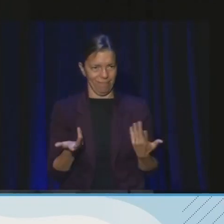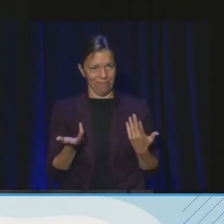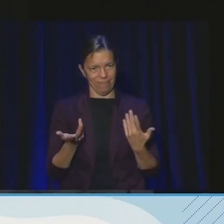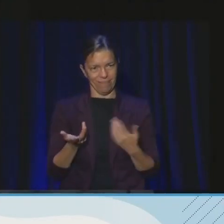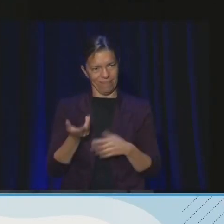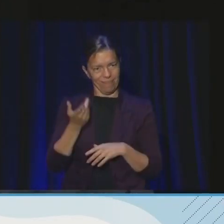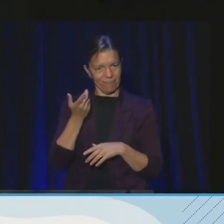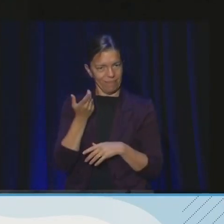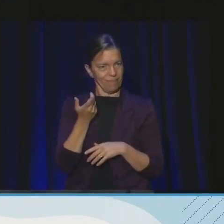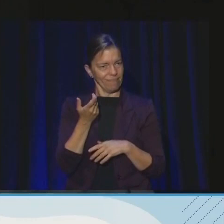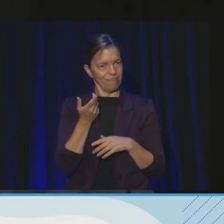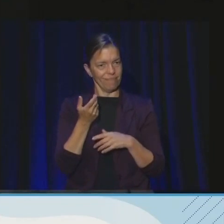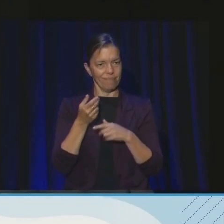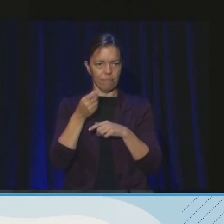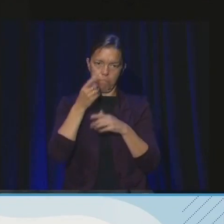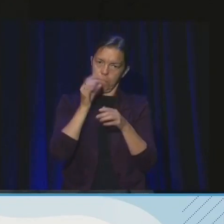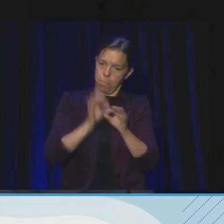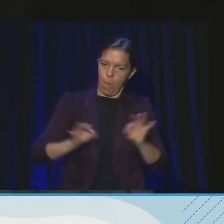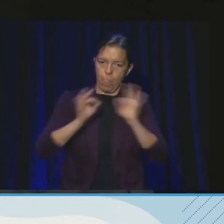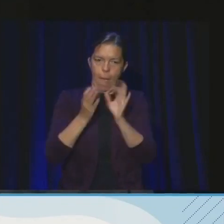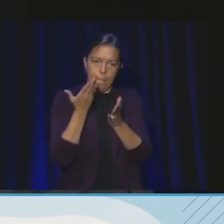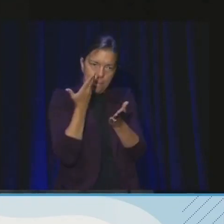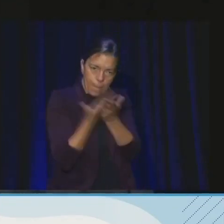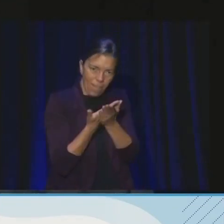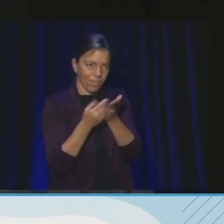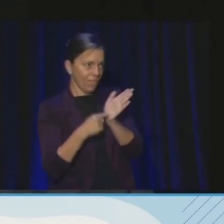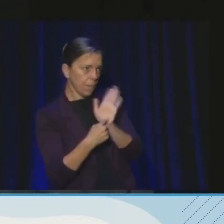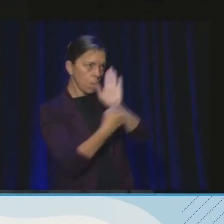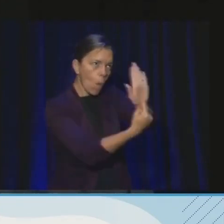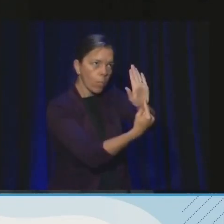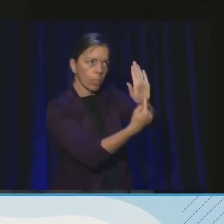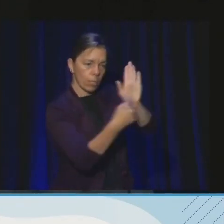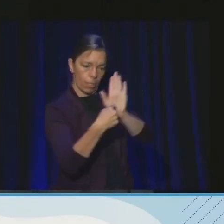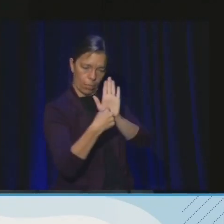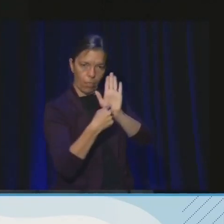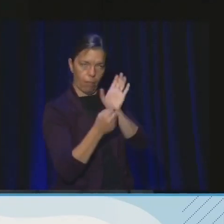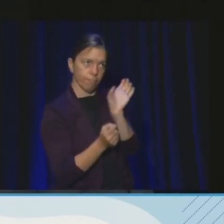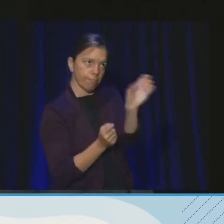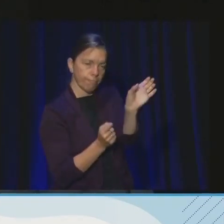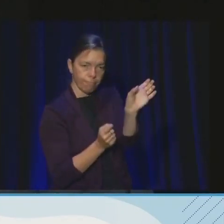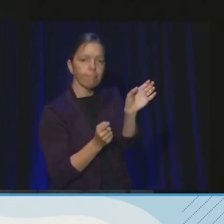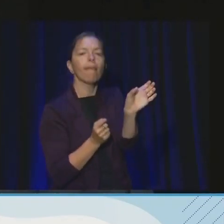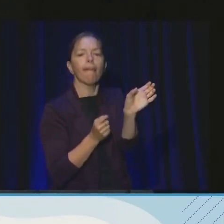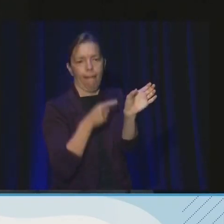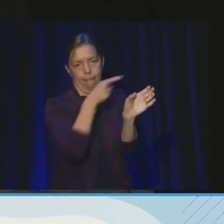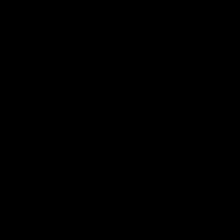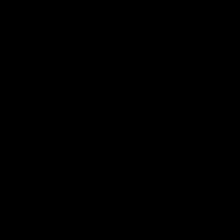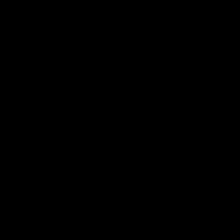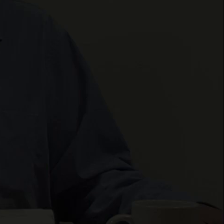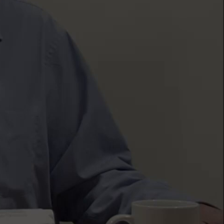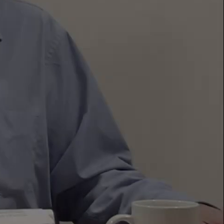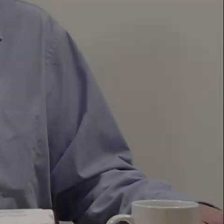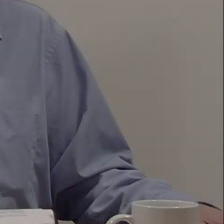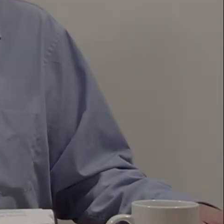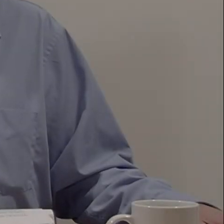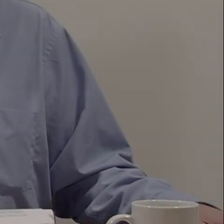close, to see how the situation evolves. And I repeat, particularly in the region.